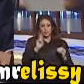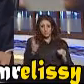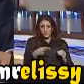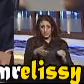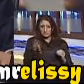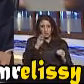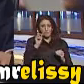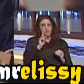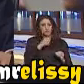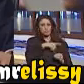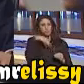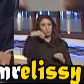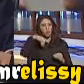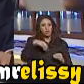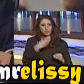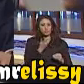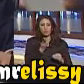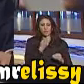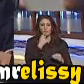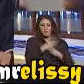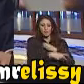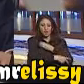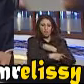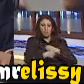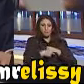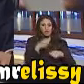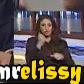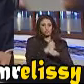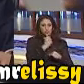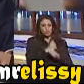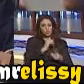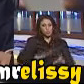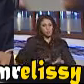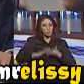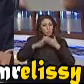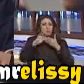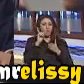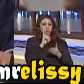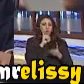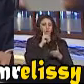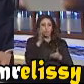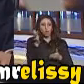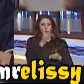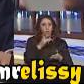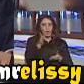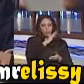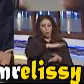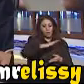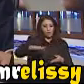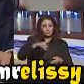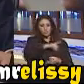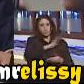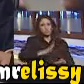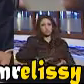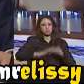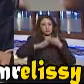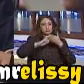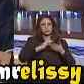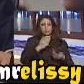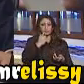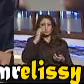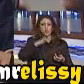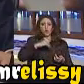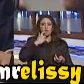ولا بيقتل، ده طفل غلبان بيشتغل عشان خاطر يوفر لقمة حلال لأمه واخواته الصغيرين اللي هم اصغر